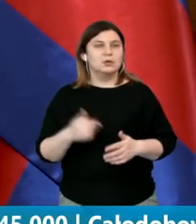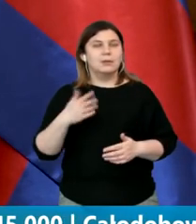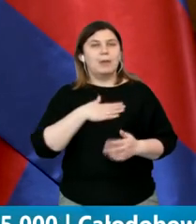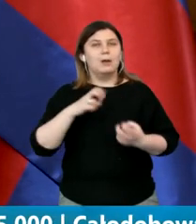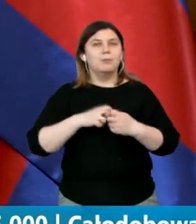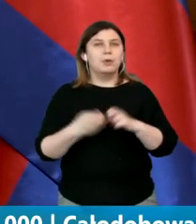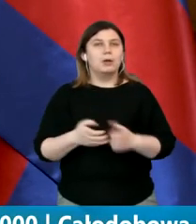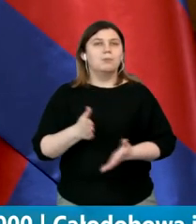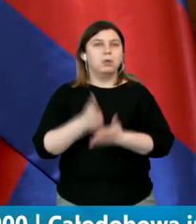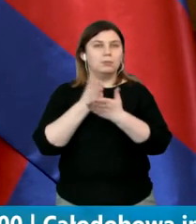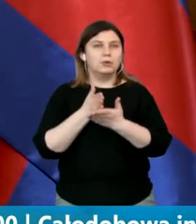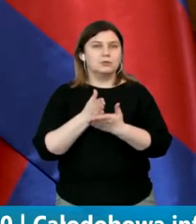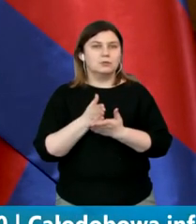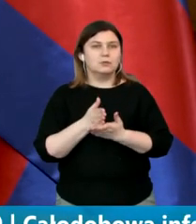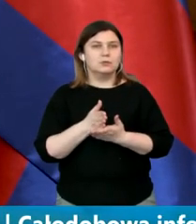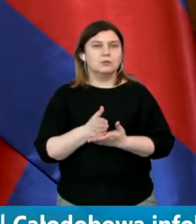z pomocą i